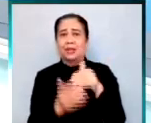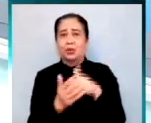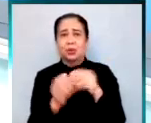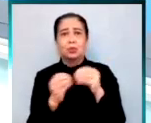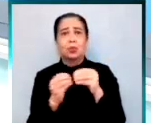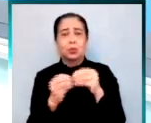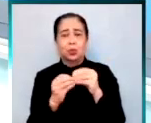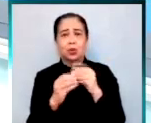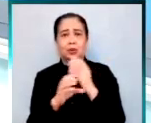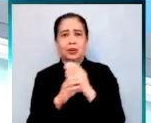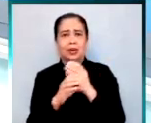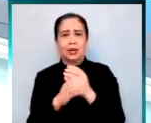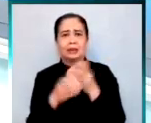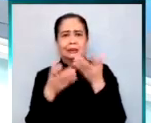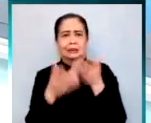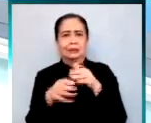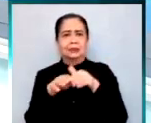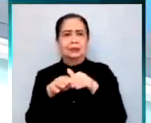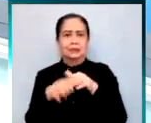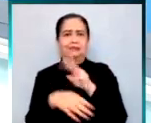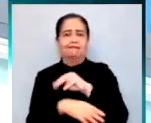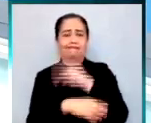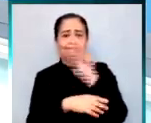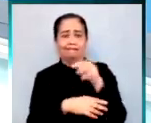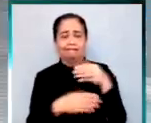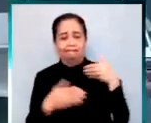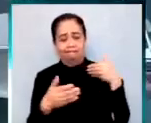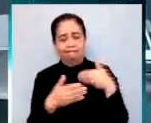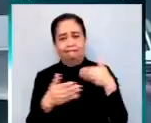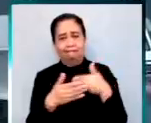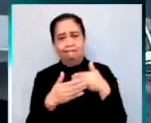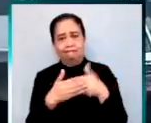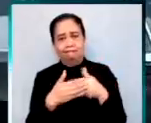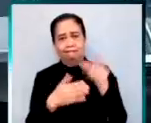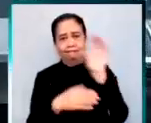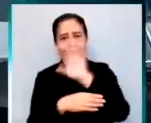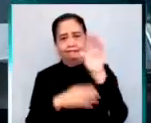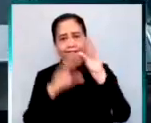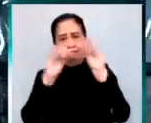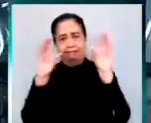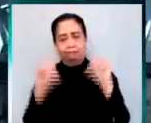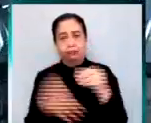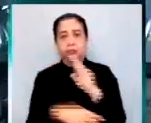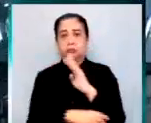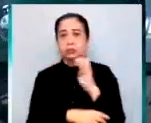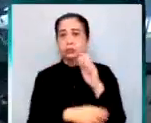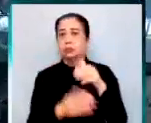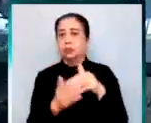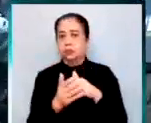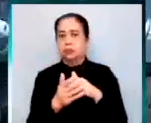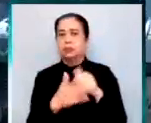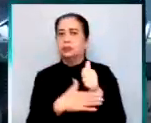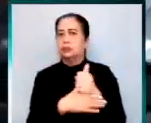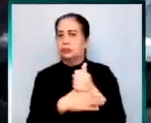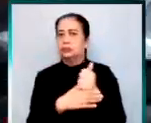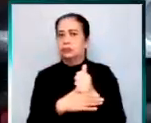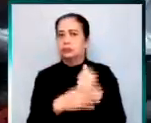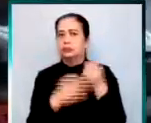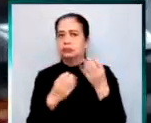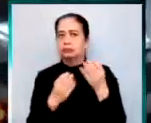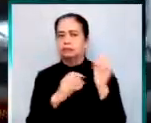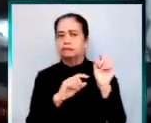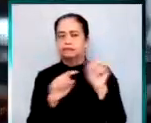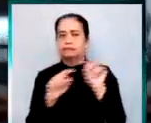traffic volume sa Metro Manila habang papalapit ang Pasko. Sa ngayon, nasa 400,000 ang average daily volume ng mga sasakyan sa